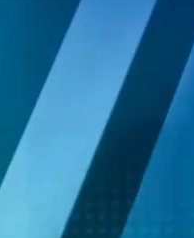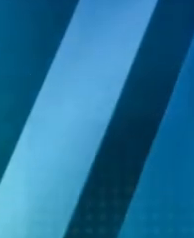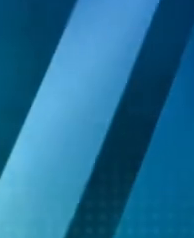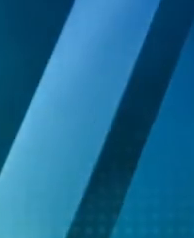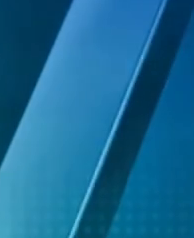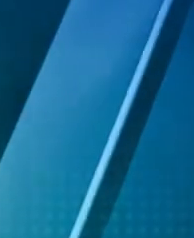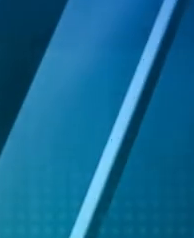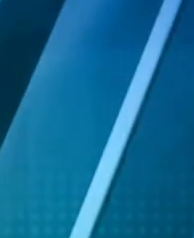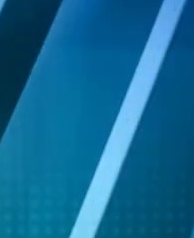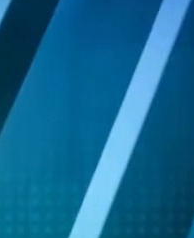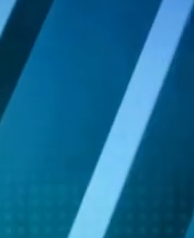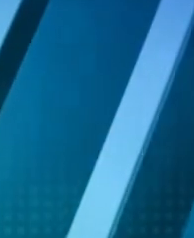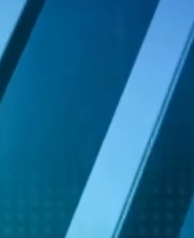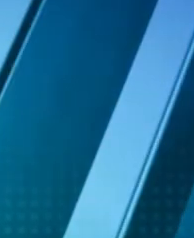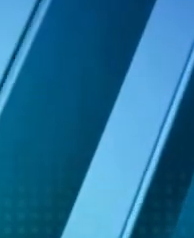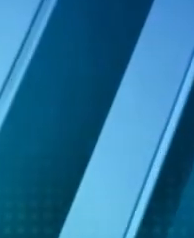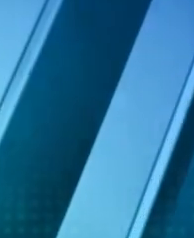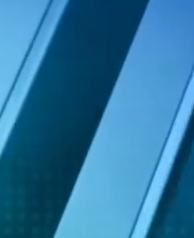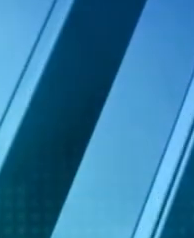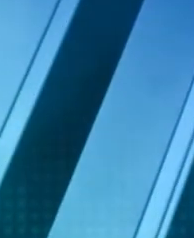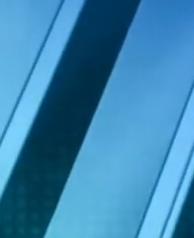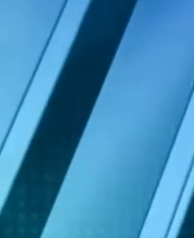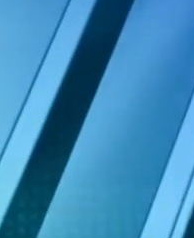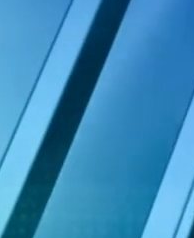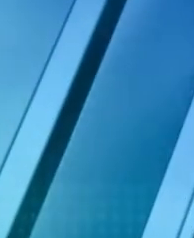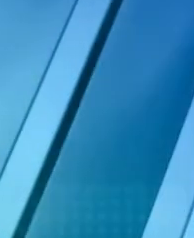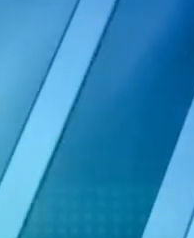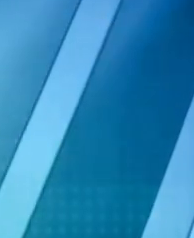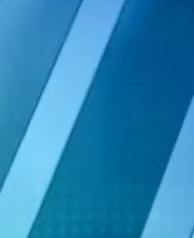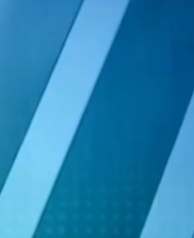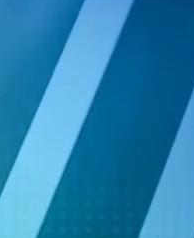МУЗЫКАЛЬНАЯ ЗАСТАВКА